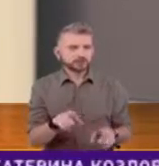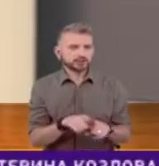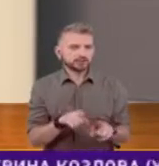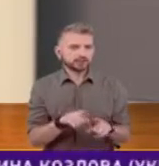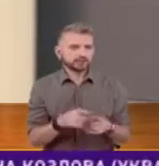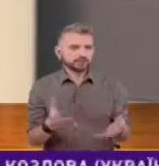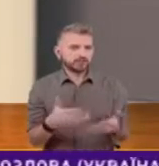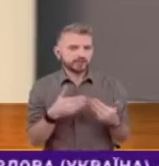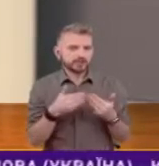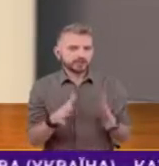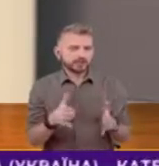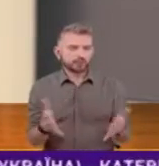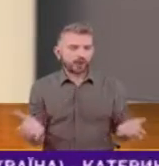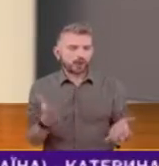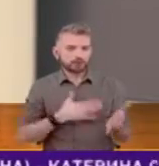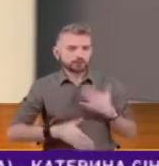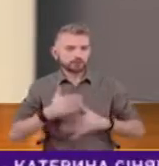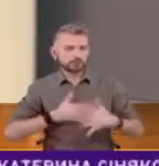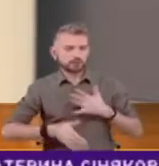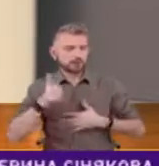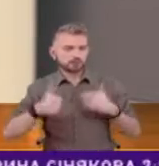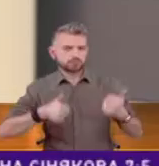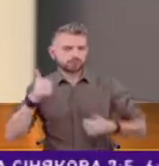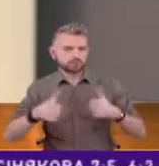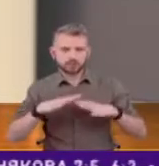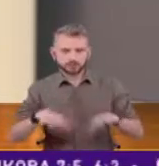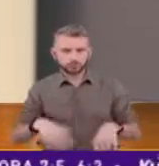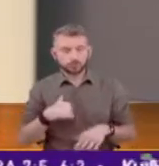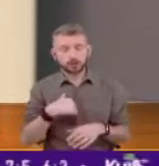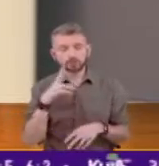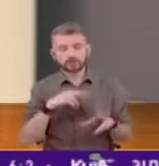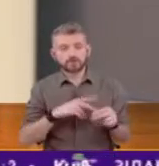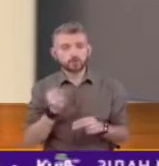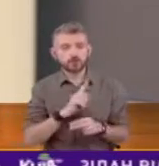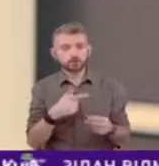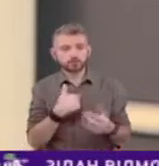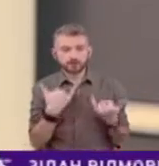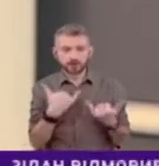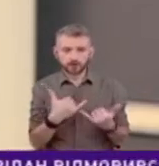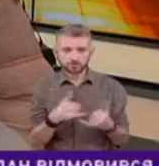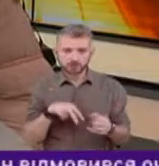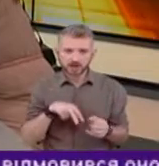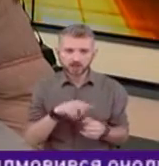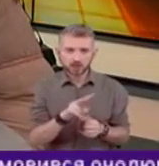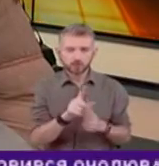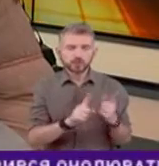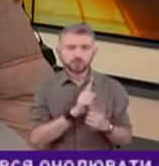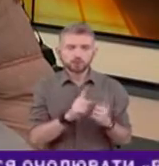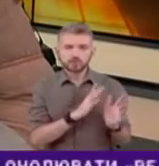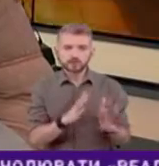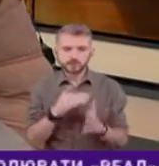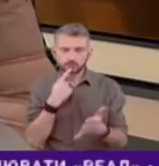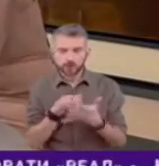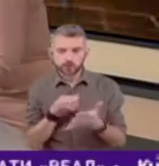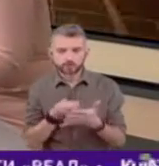з відкритими обіймами. Тому я сподіваюся, що те, що ми рухаємося тепер паралельними шляхами і змінюємо саму систему